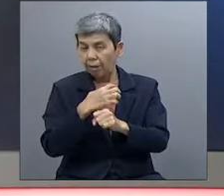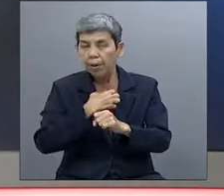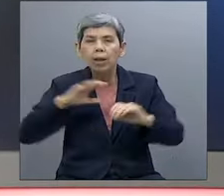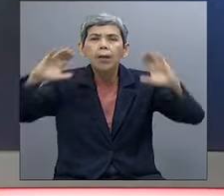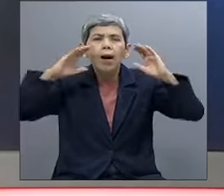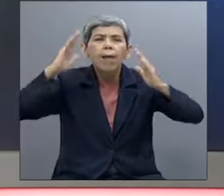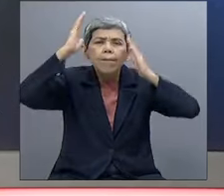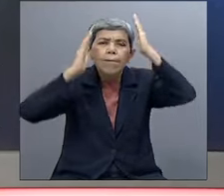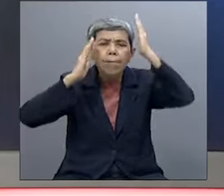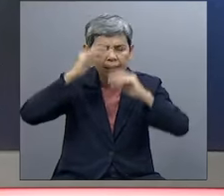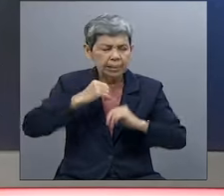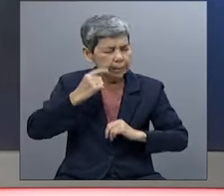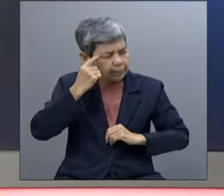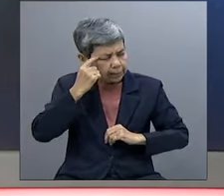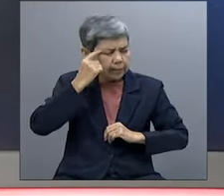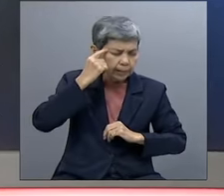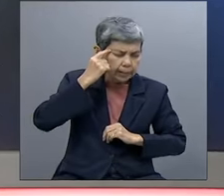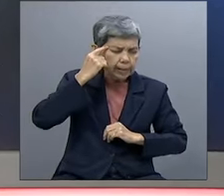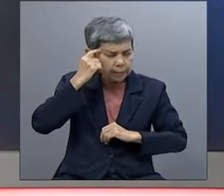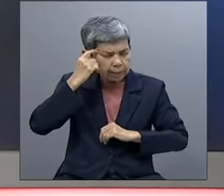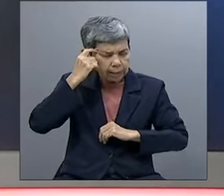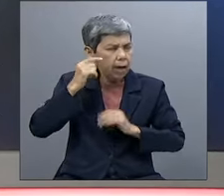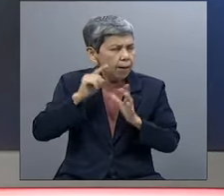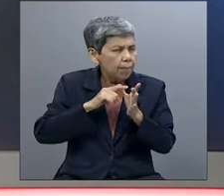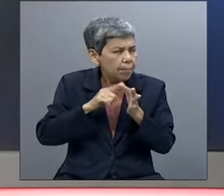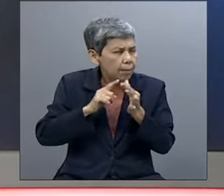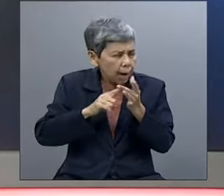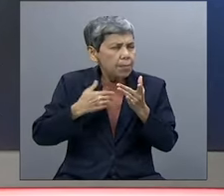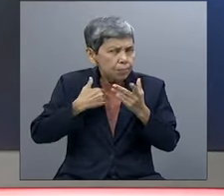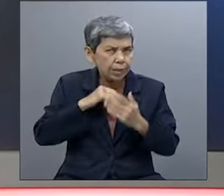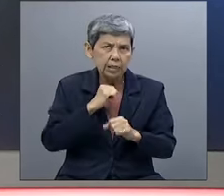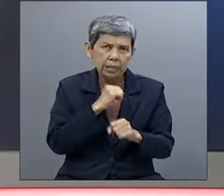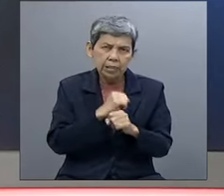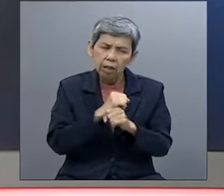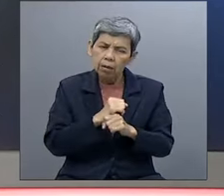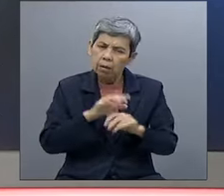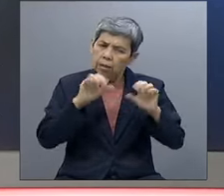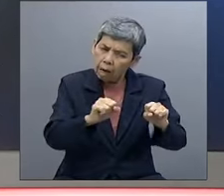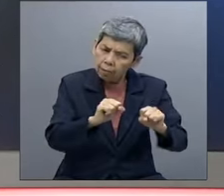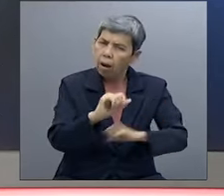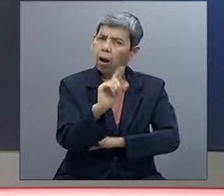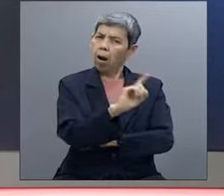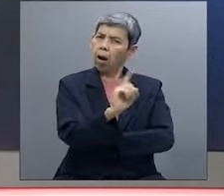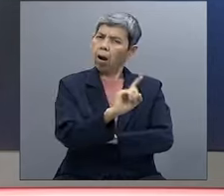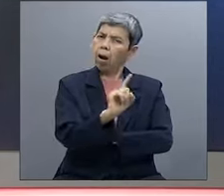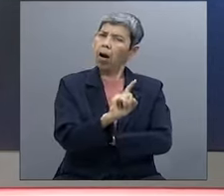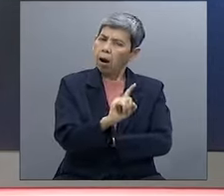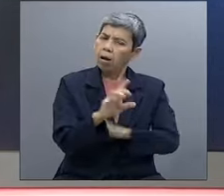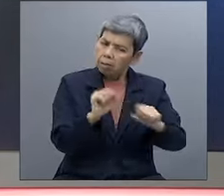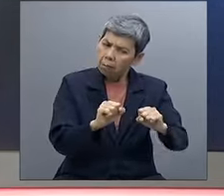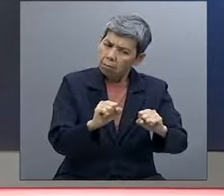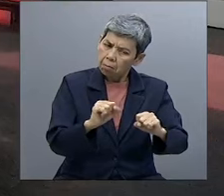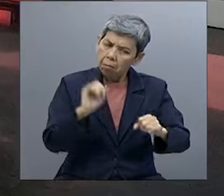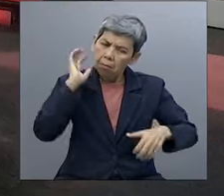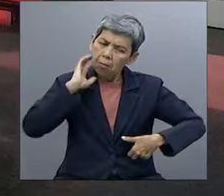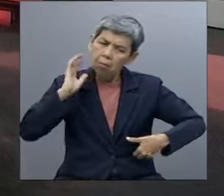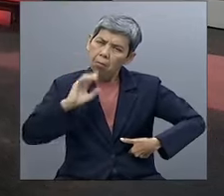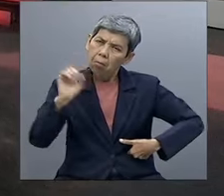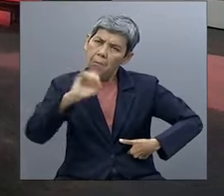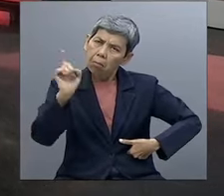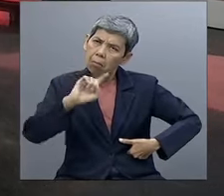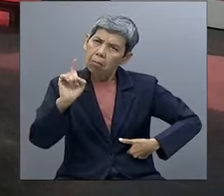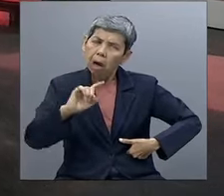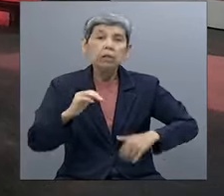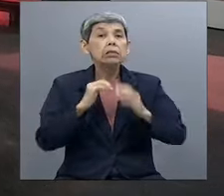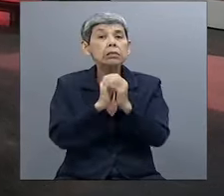มาเลเซียยังต้องคิดเพิ่มอีกหลายเรื่องค่ะเช่นจะจับอุรังอุตังยังไงคุณจ๊ชะตาคุณพรวดีนี่เป็นปัญหาแบบเดียวกับที่